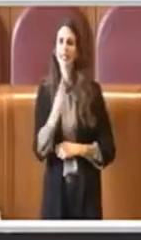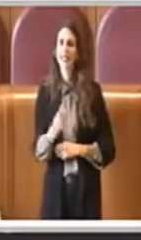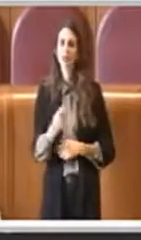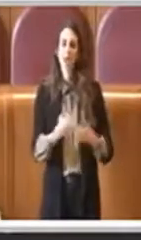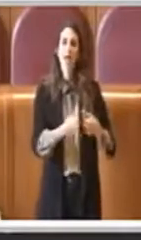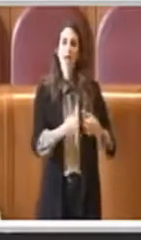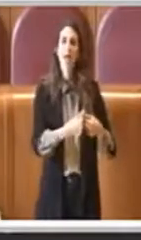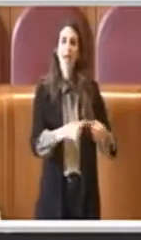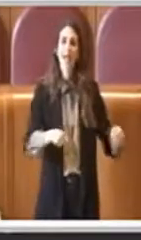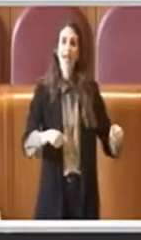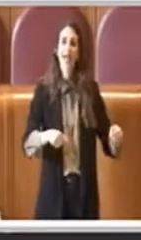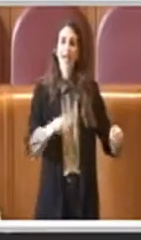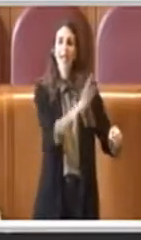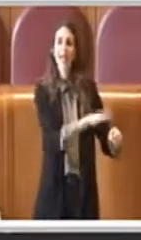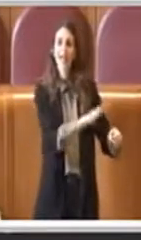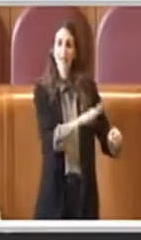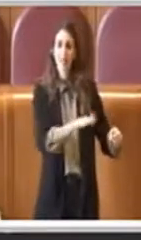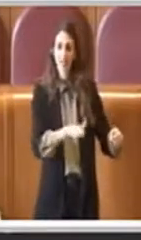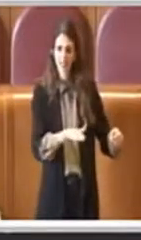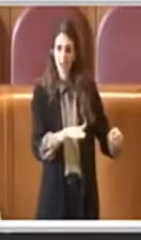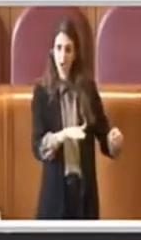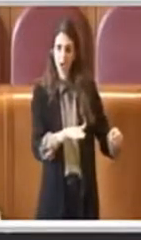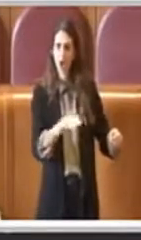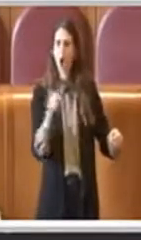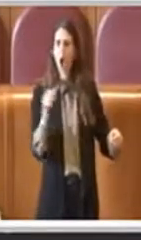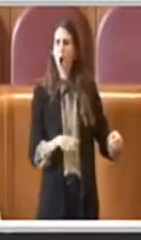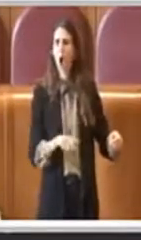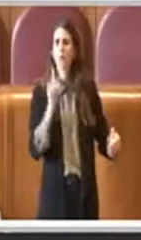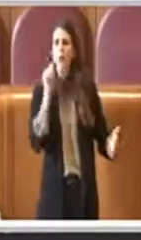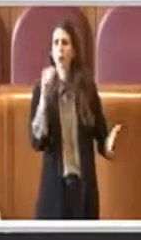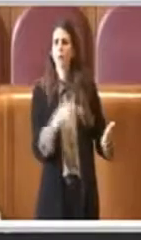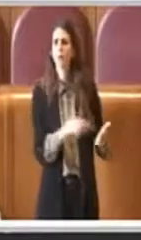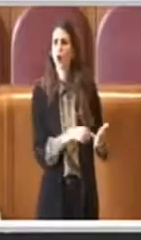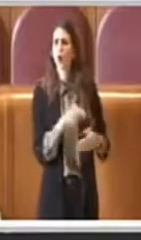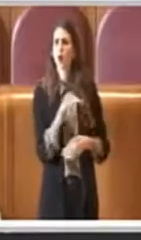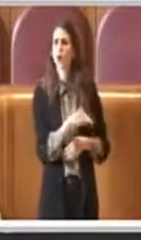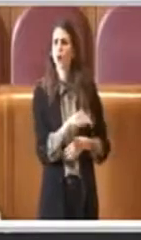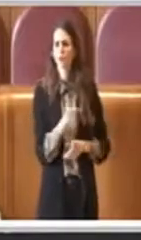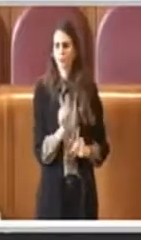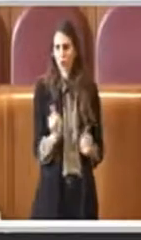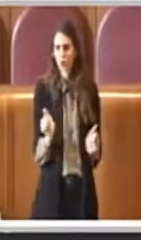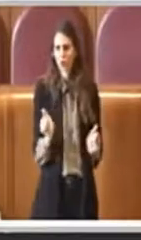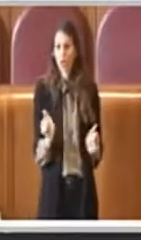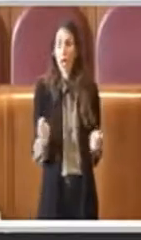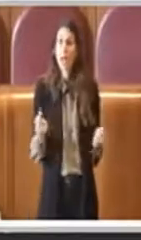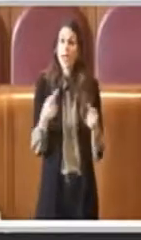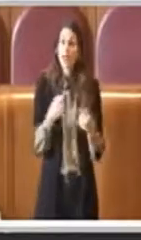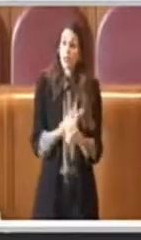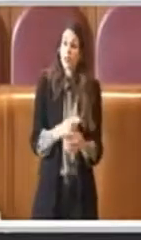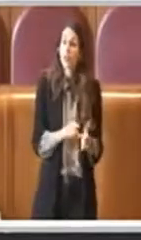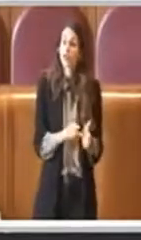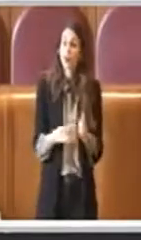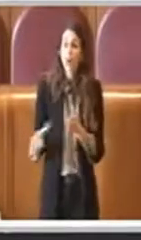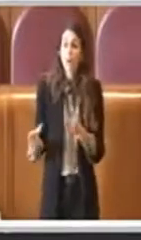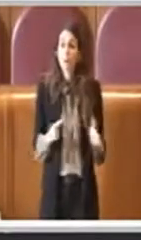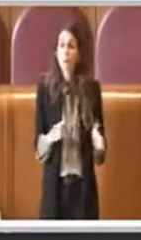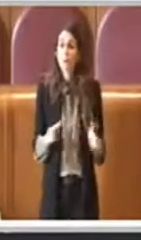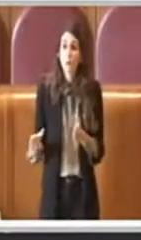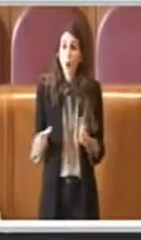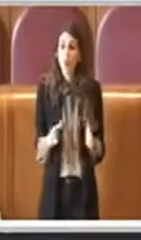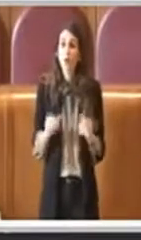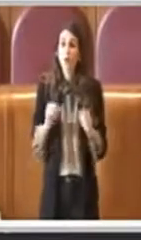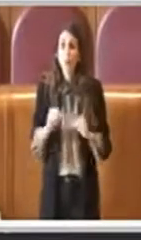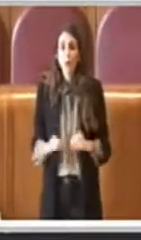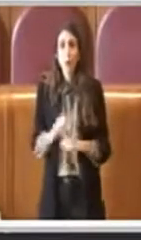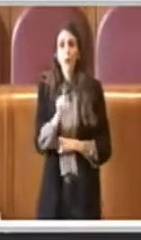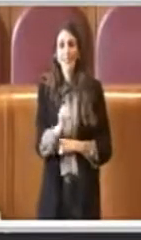che come giustamente poi ha ricordato non hanno l'obbligo di rientrare nella rimessa. Un conto è il periodo di tempo di accesso alla